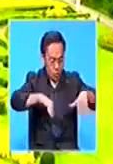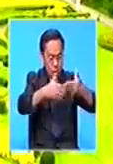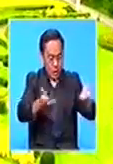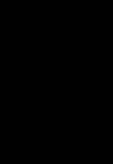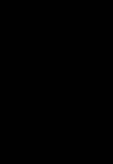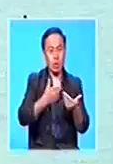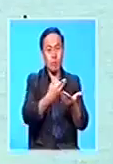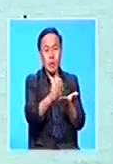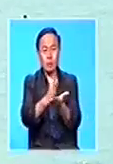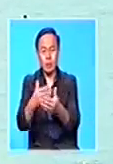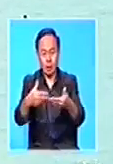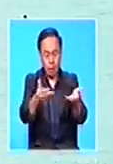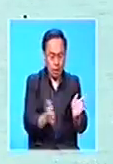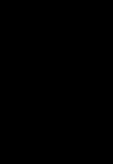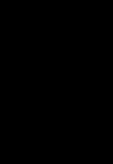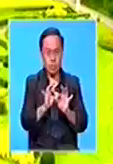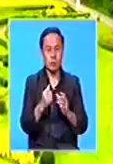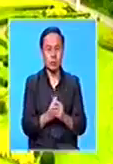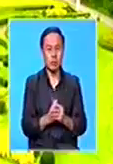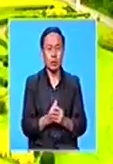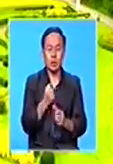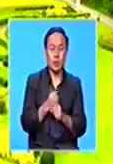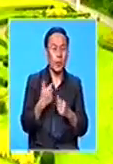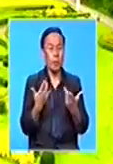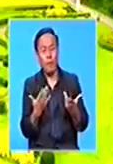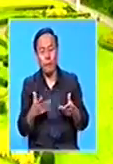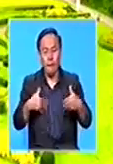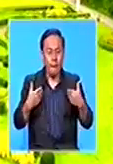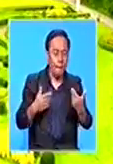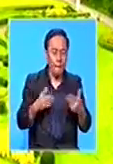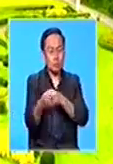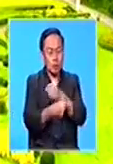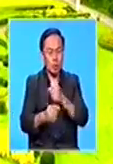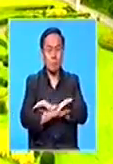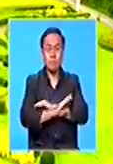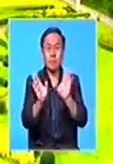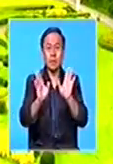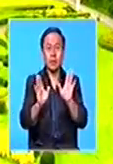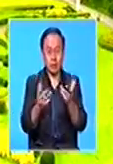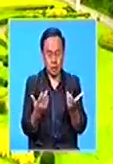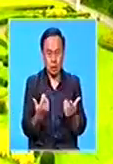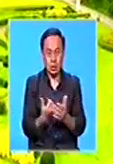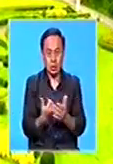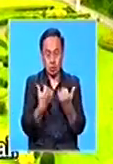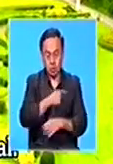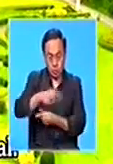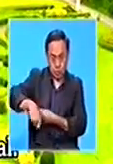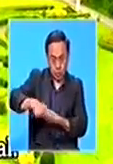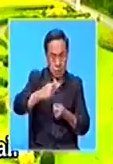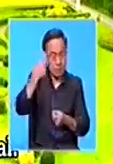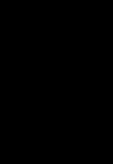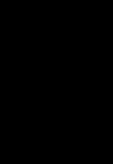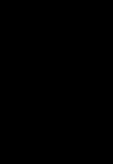างนี้อ่างใหญ่อ่างกลางอ่างเล็กการที่เราจะรื่นเริงในเทศกาลสงกรานต์ผมไม่ได้ขัดข้องสนุกสนานได้รื่นเริงได้แต่ต้องพอเ